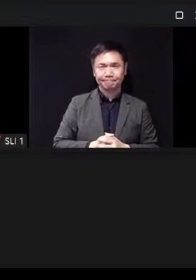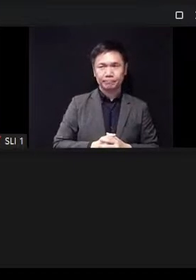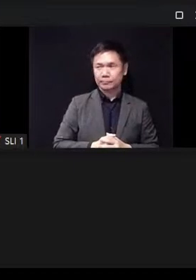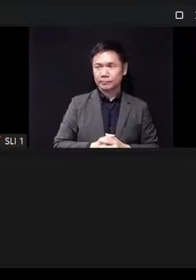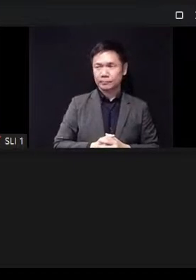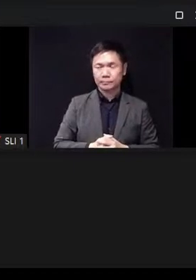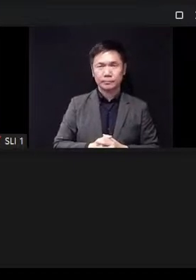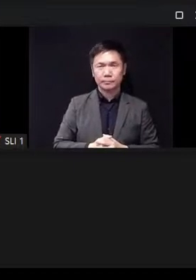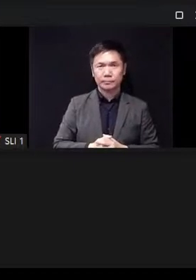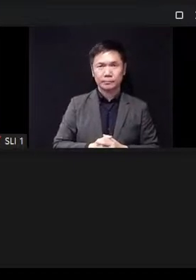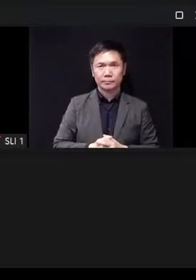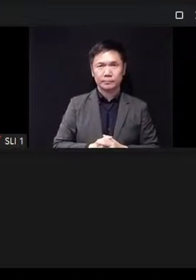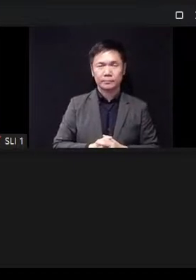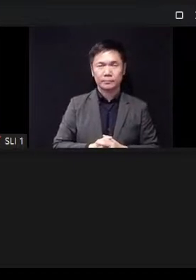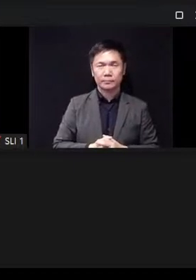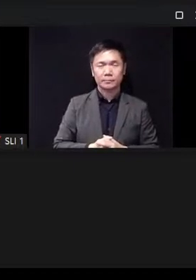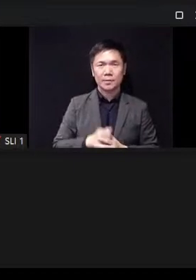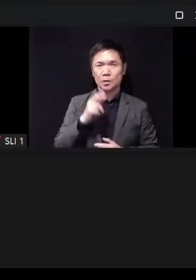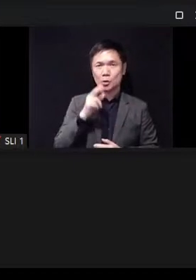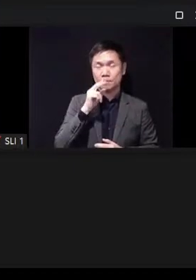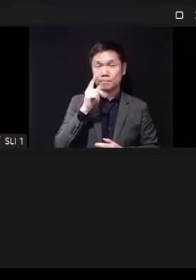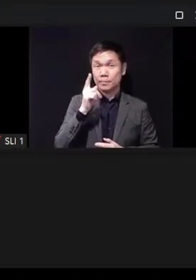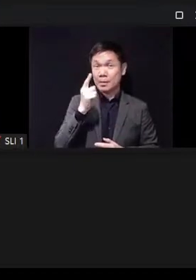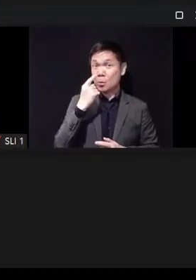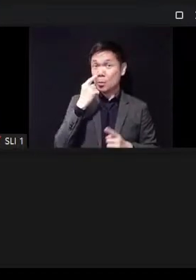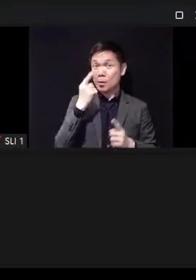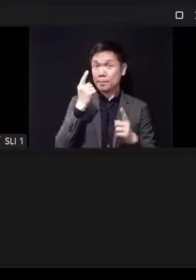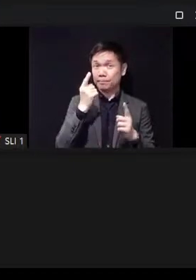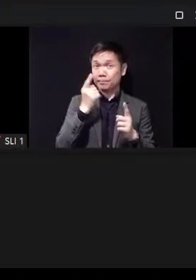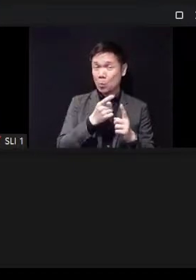Поскольку мы рассматриваем доклад